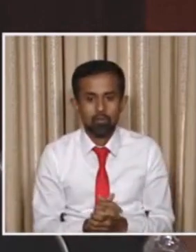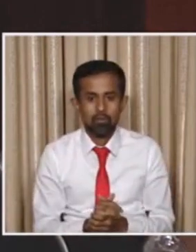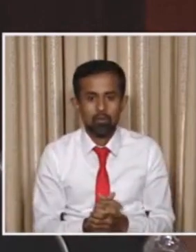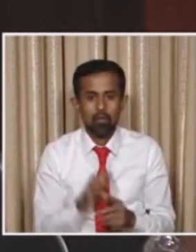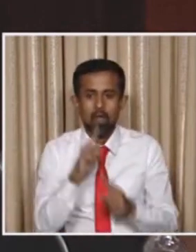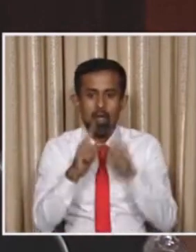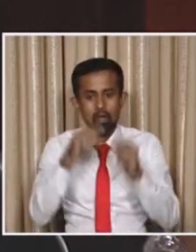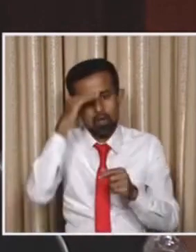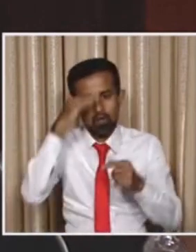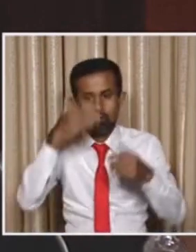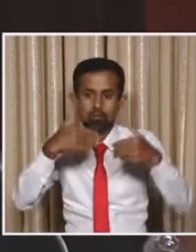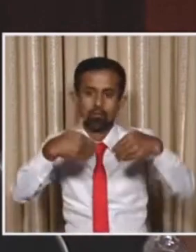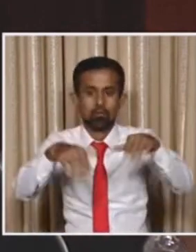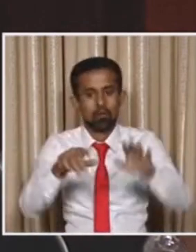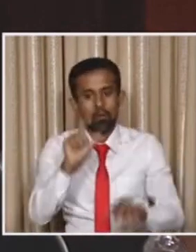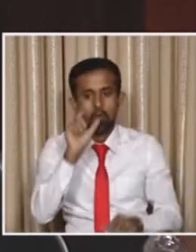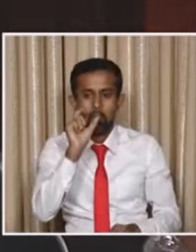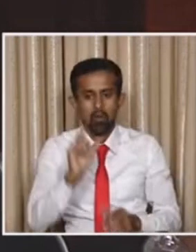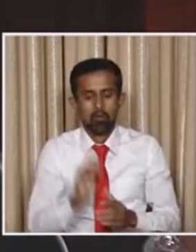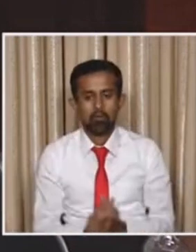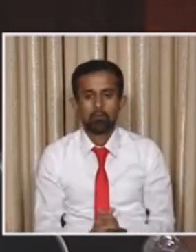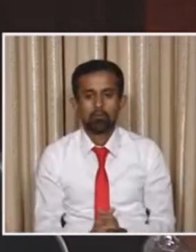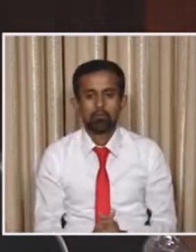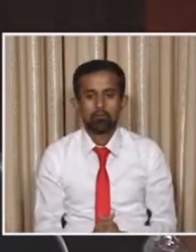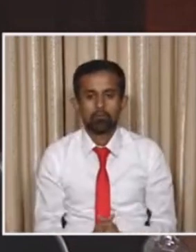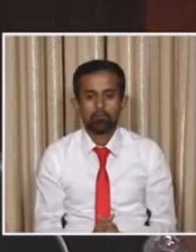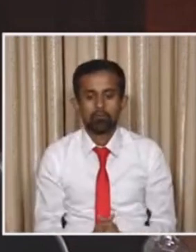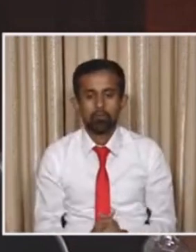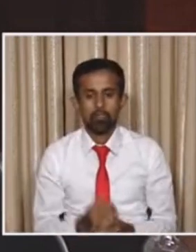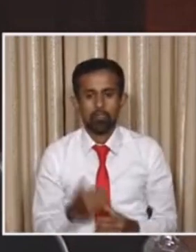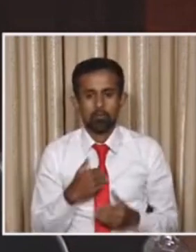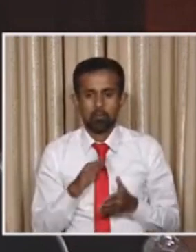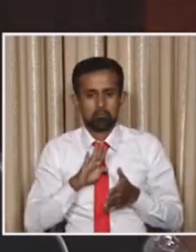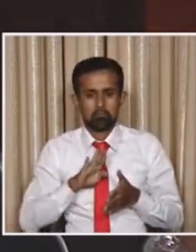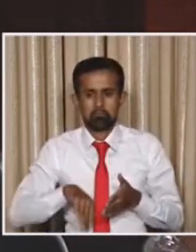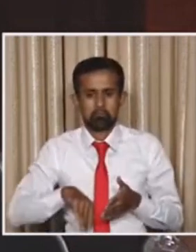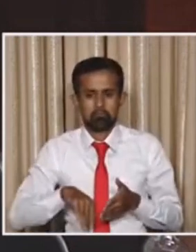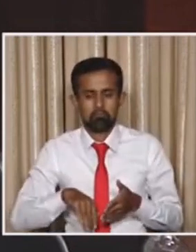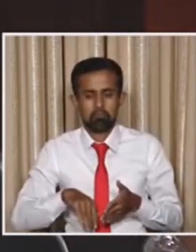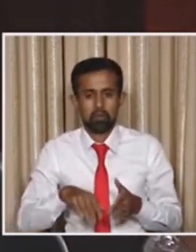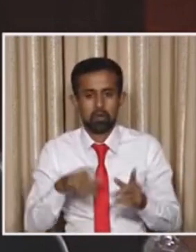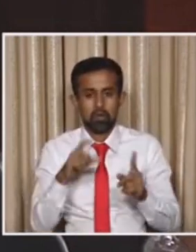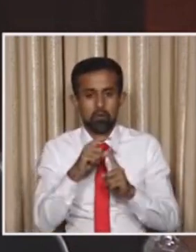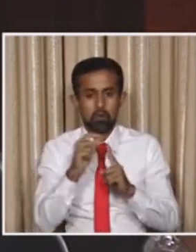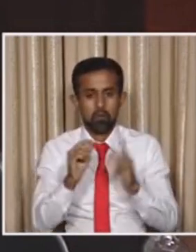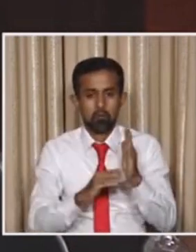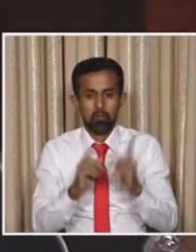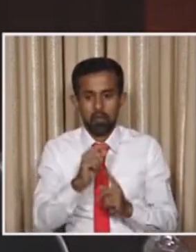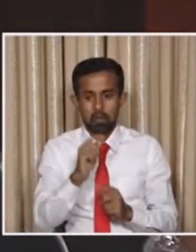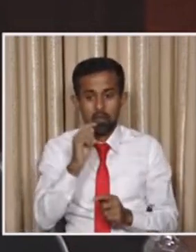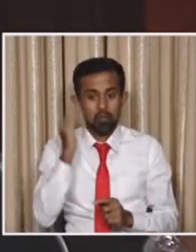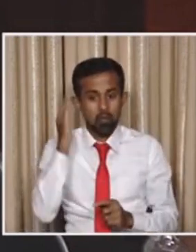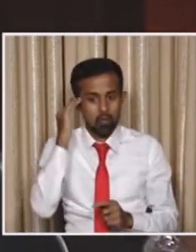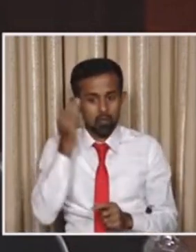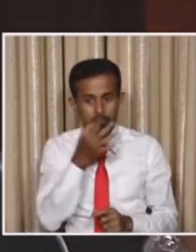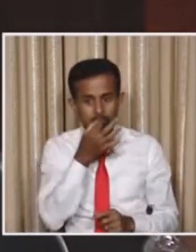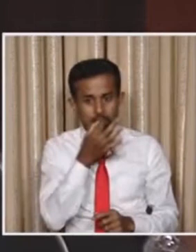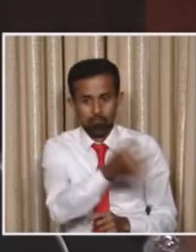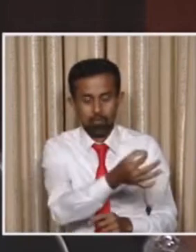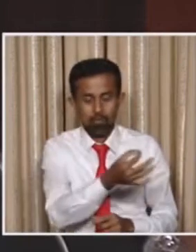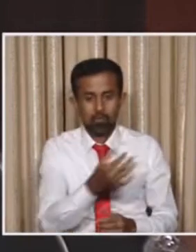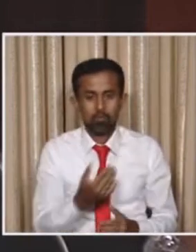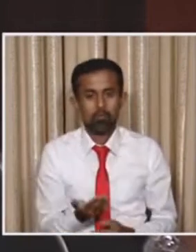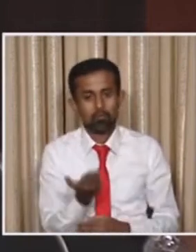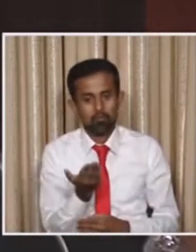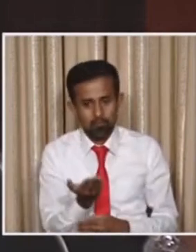කතානායකතුමාටම නිරීක්ෂණය කරන්න කියලා. ඉතින් ඇත්ත වශයෙන්ම අපි ප්‍රතික්ෂේප කරනවා ඩයනගමගේ මන්ත්‍රීතුමිය ඉදිරිපත් කරපු චෝදනා. ඉතින් අපි ඉල්ලීමක්